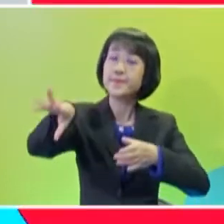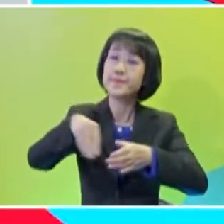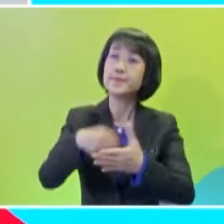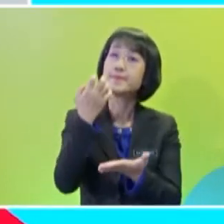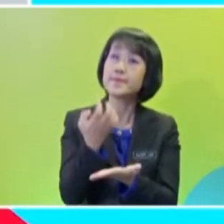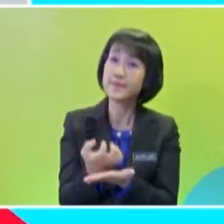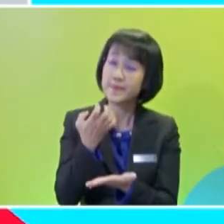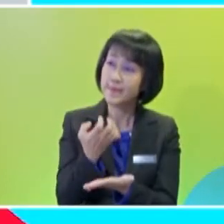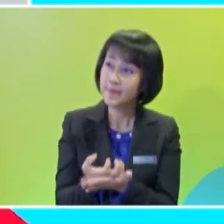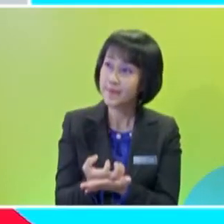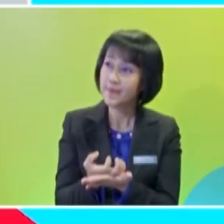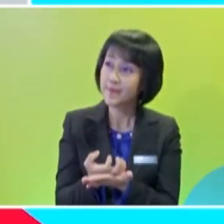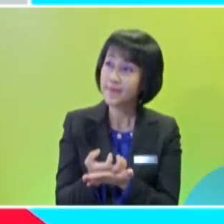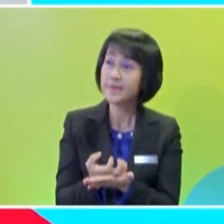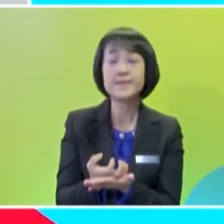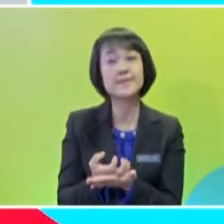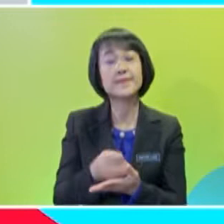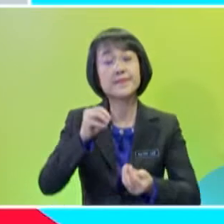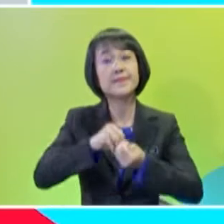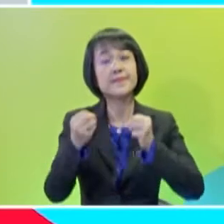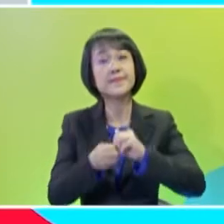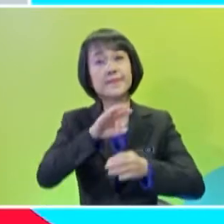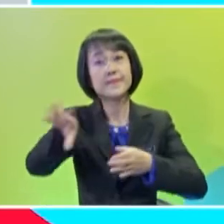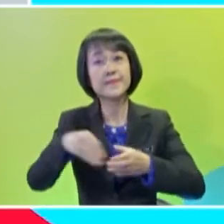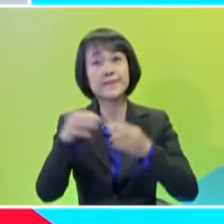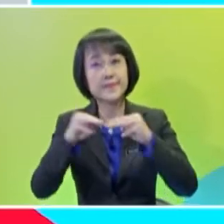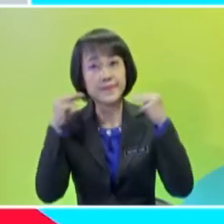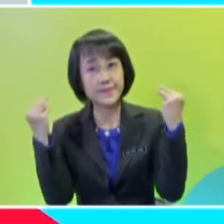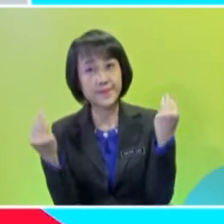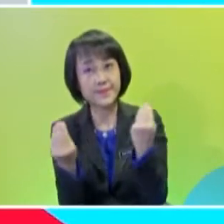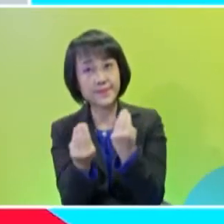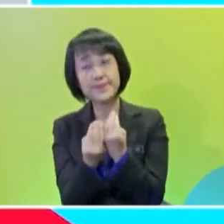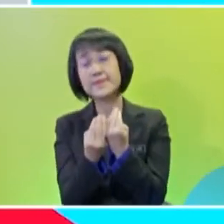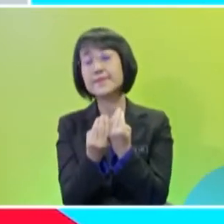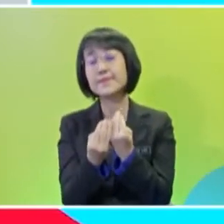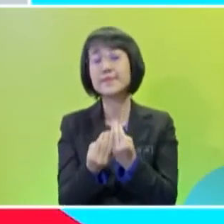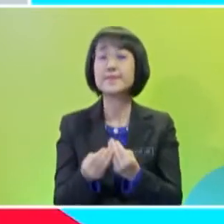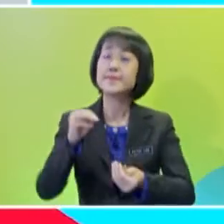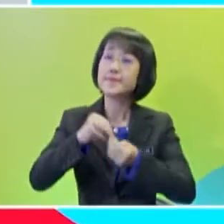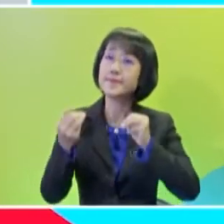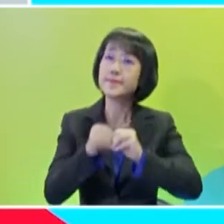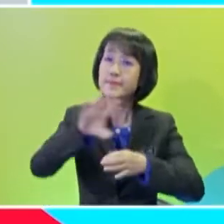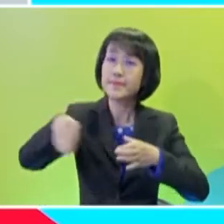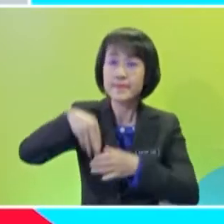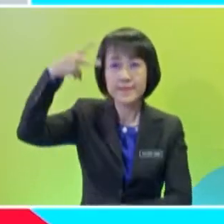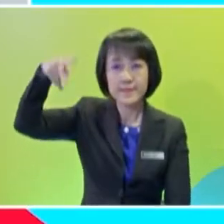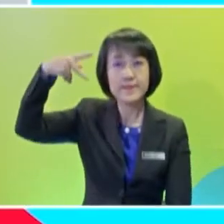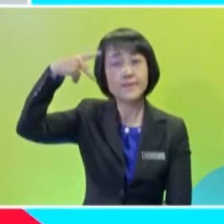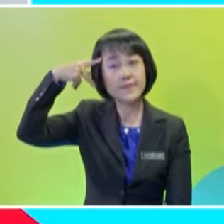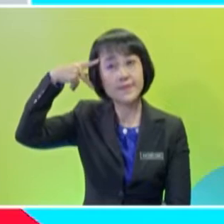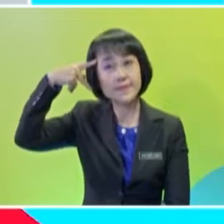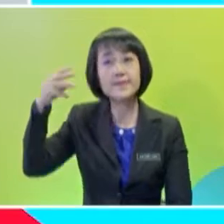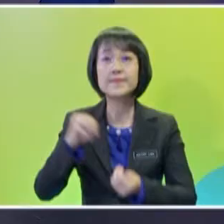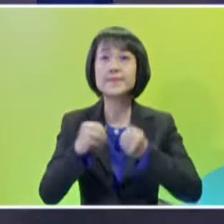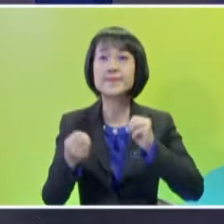ekonomi Oke krisis yang pendidikan masyarakat Oke krisis yang melibatkan politik dan juga krisis yang